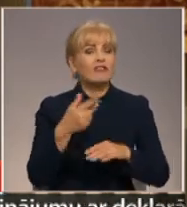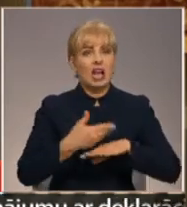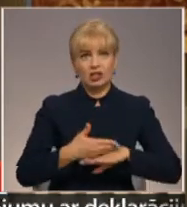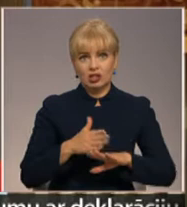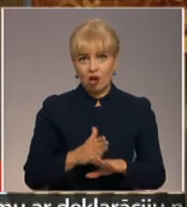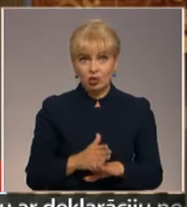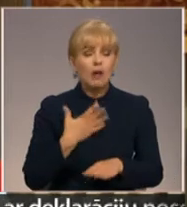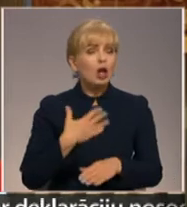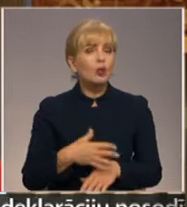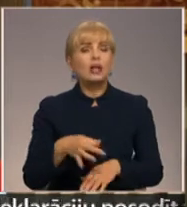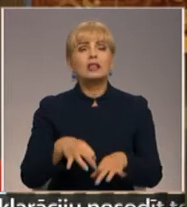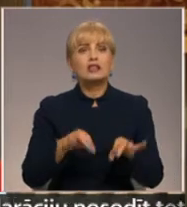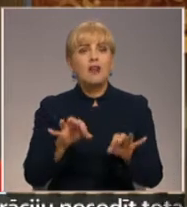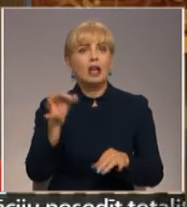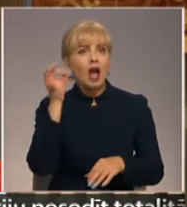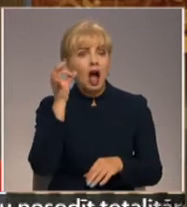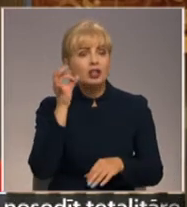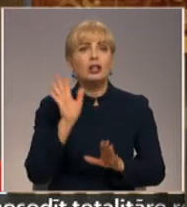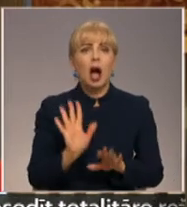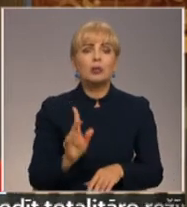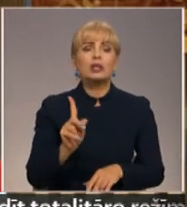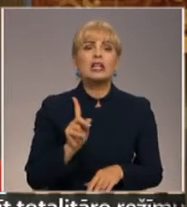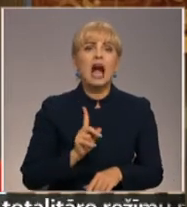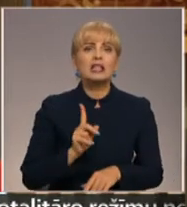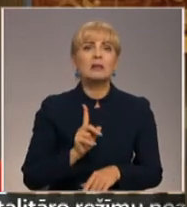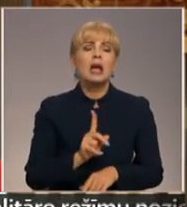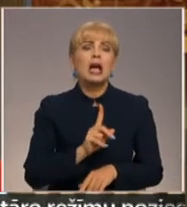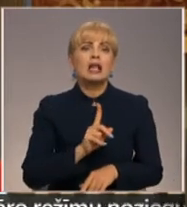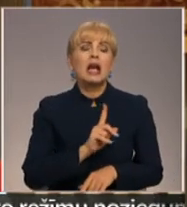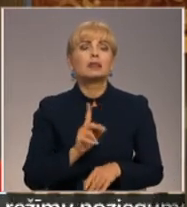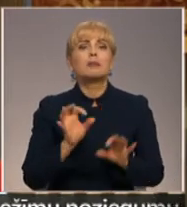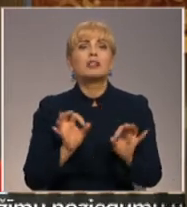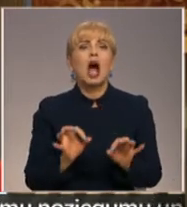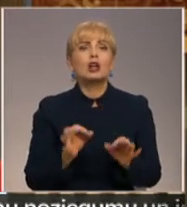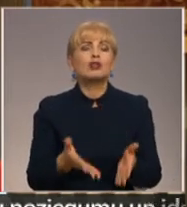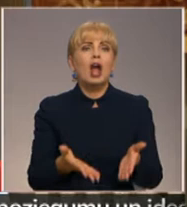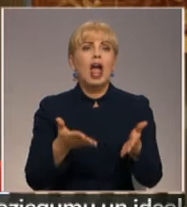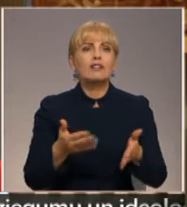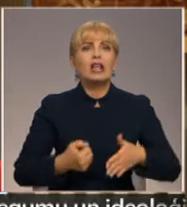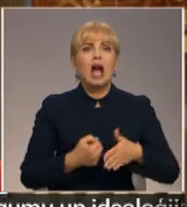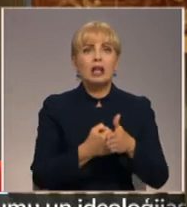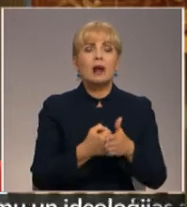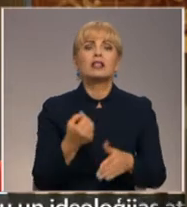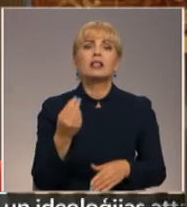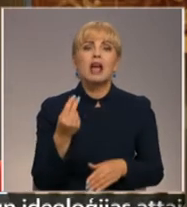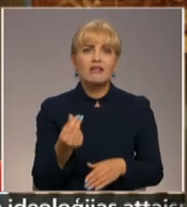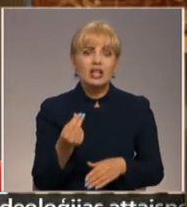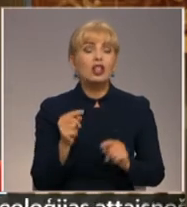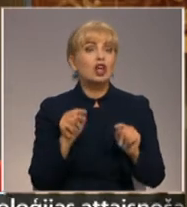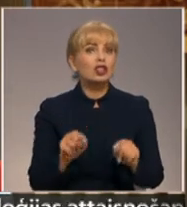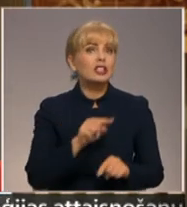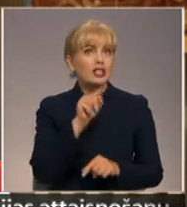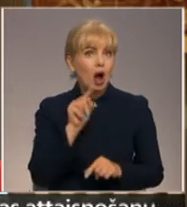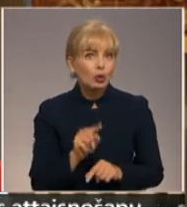Mums ir ļoti svarīgi atcerēties, ka ir jābūt tiesību sargājušo iestāžu efektivitātei, ir jābalsta arī finansiāli šis